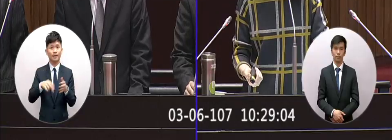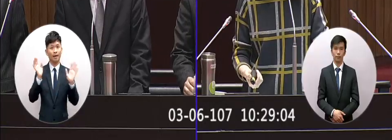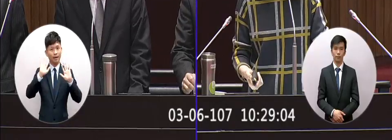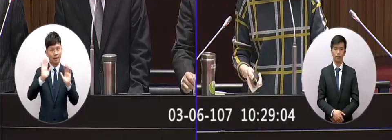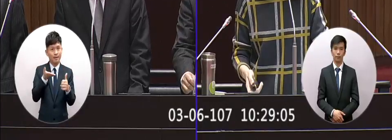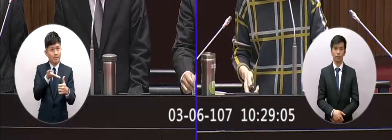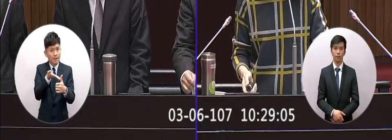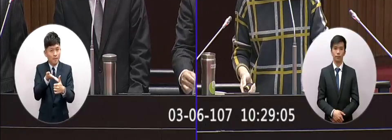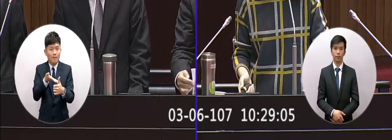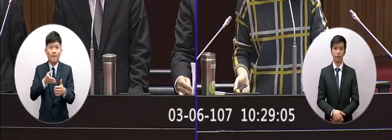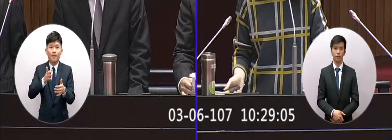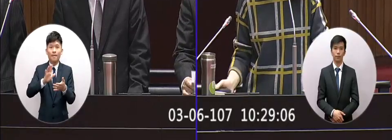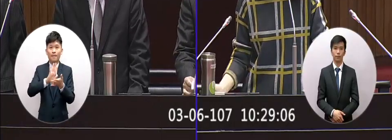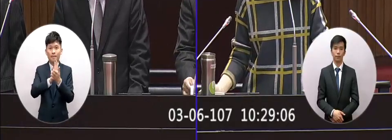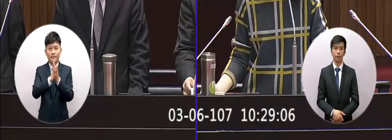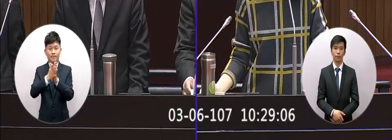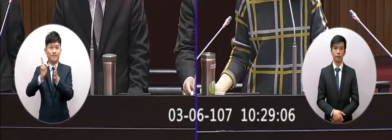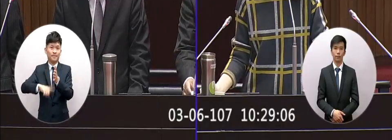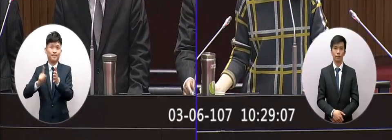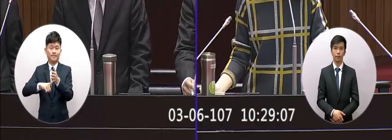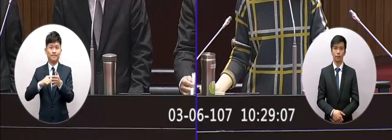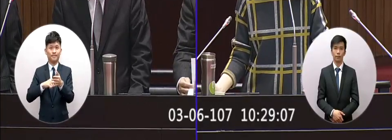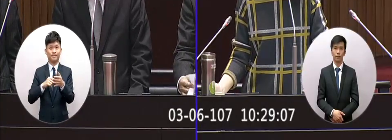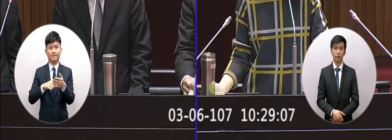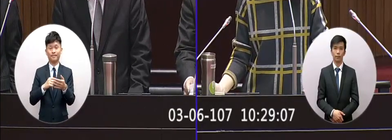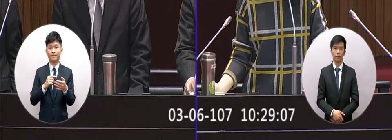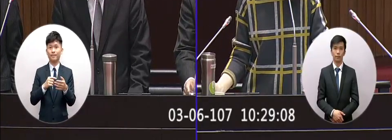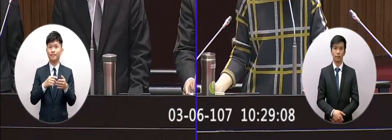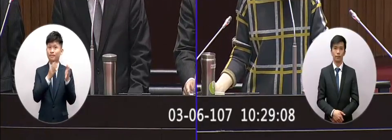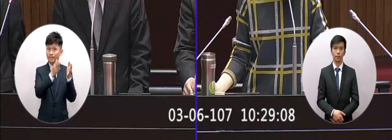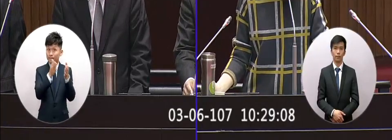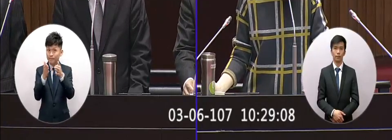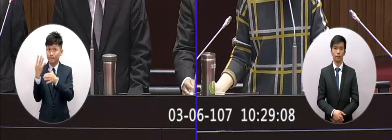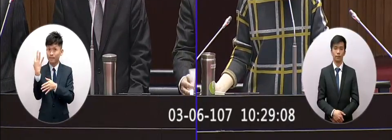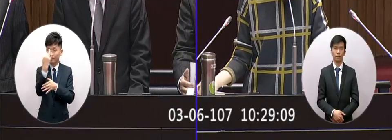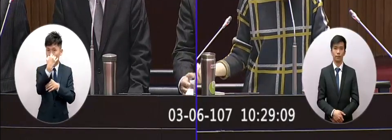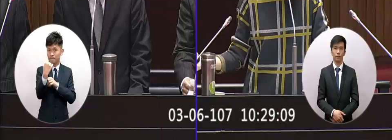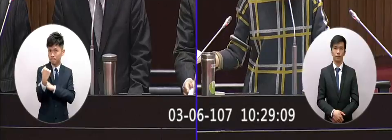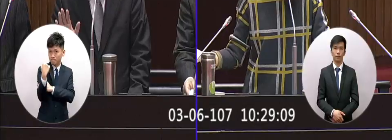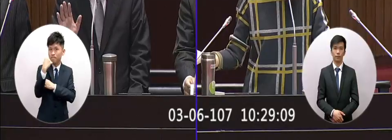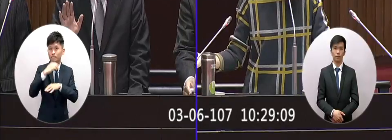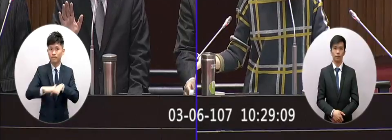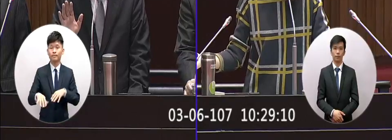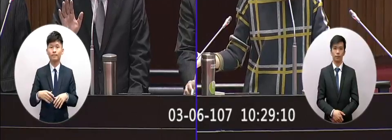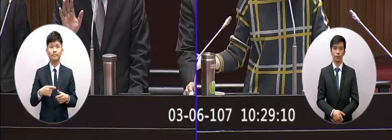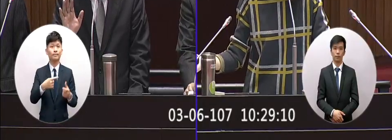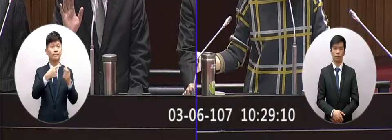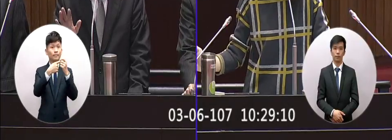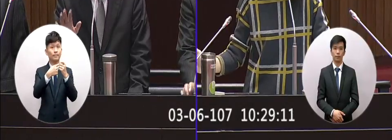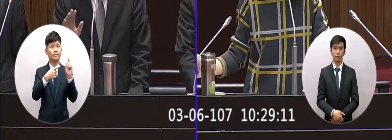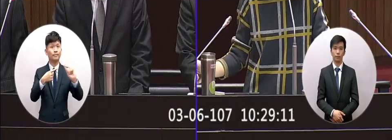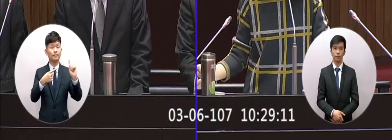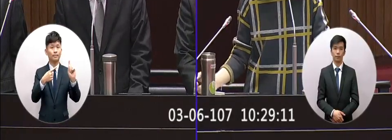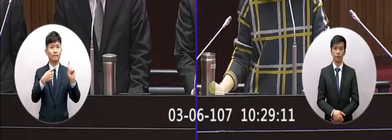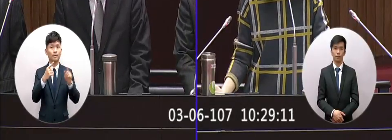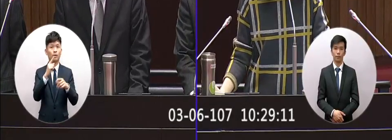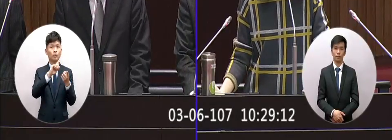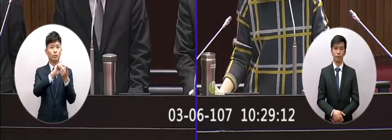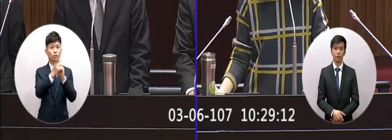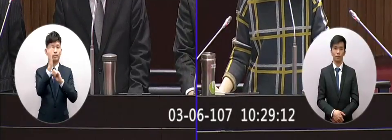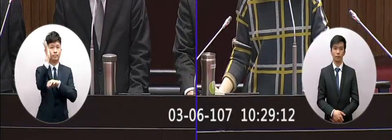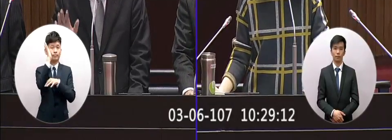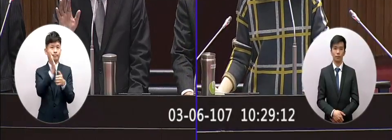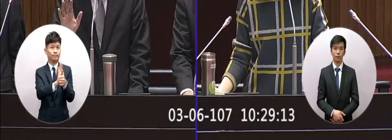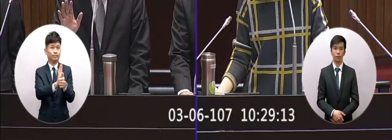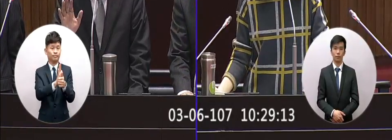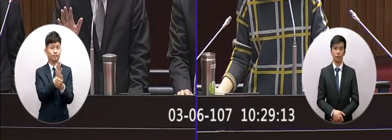儿育女啦。那在这种目标之下呢，我们大概几个方向会持续进行，就是第一个就是公共化